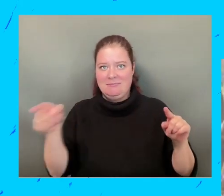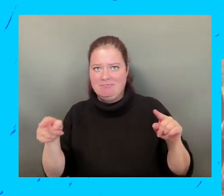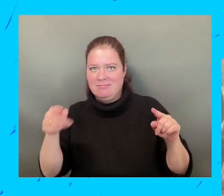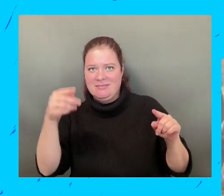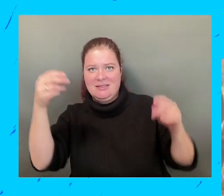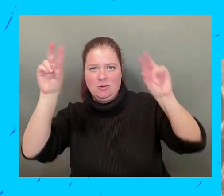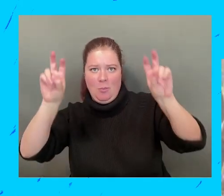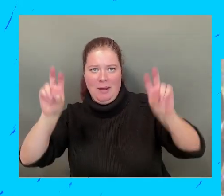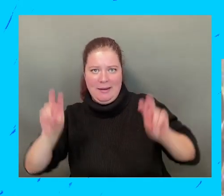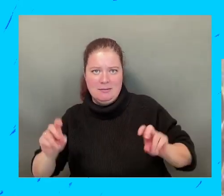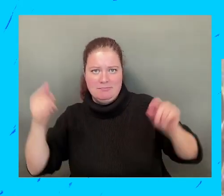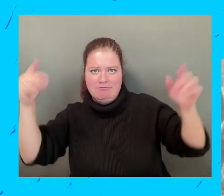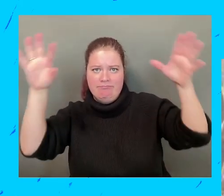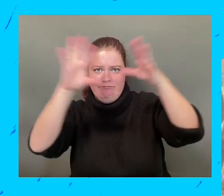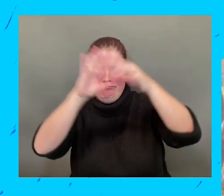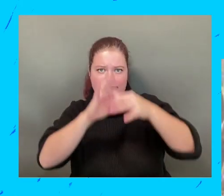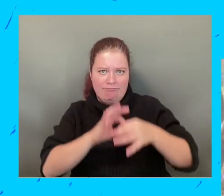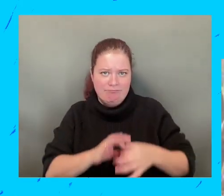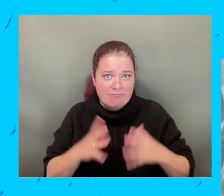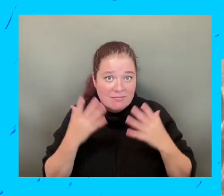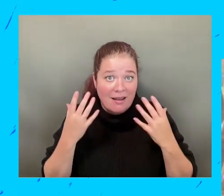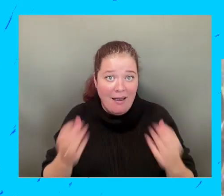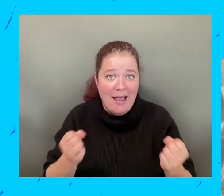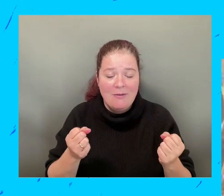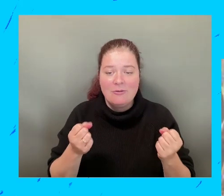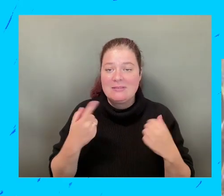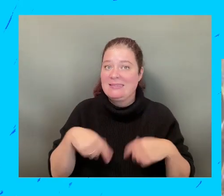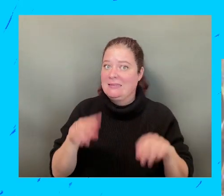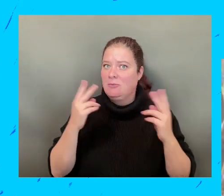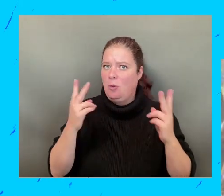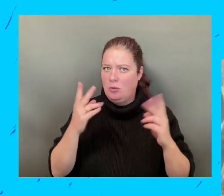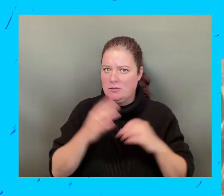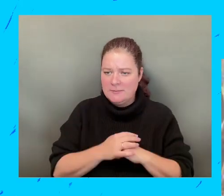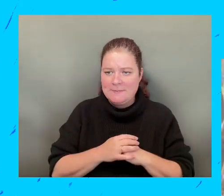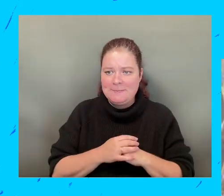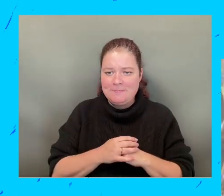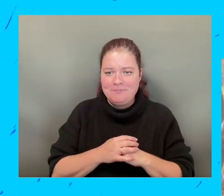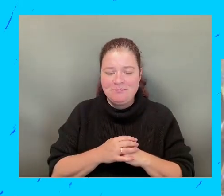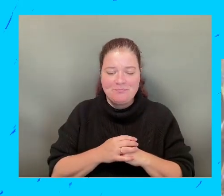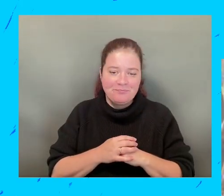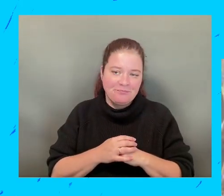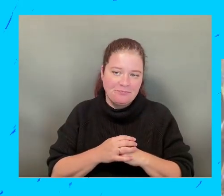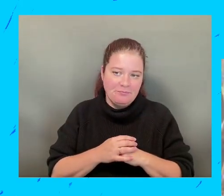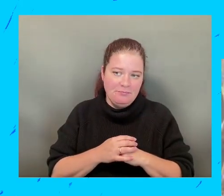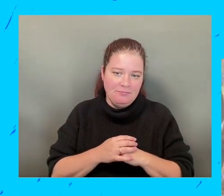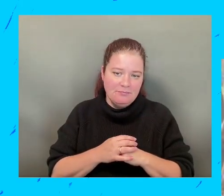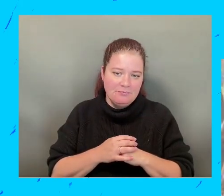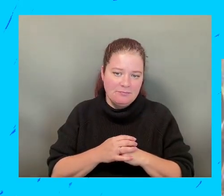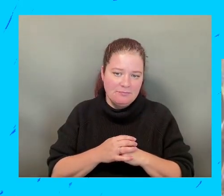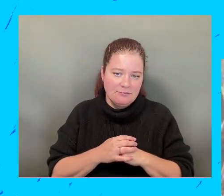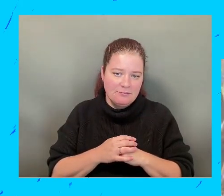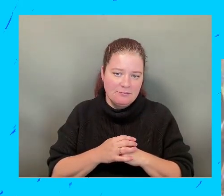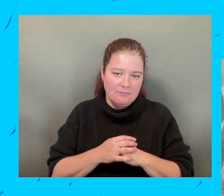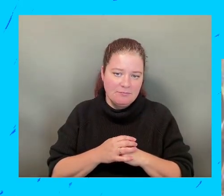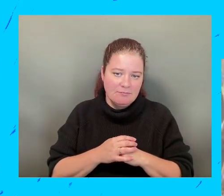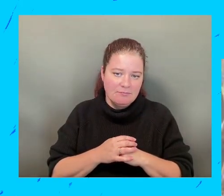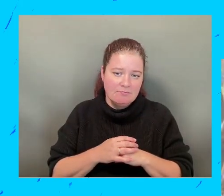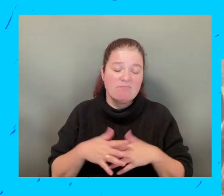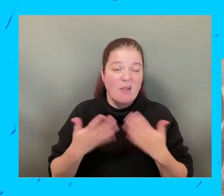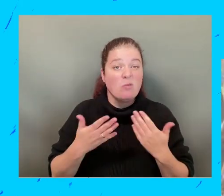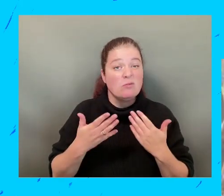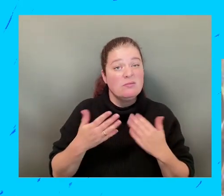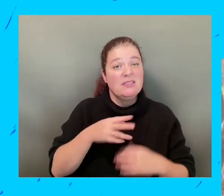aspects et donc nous allons les soutenir dans différents moments qui vont